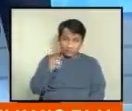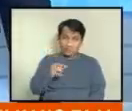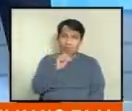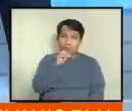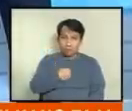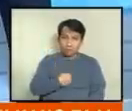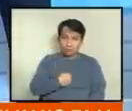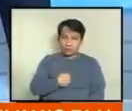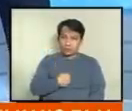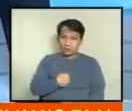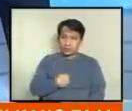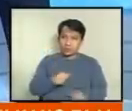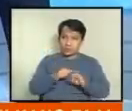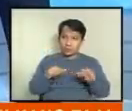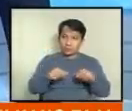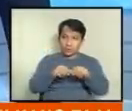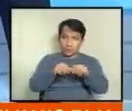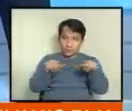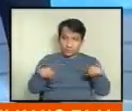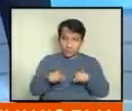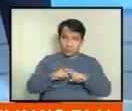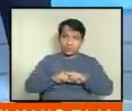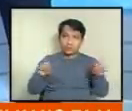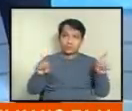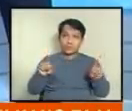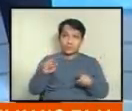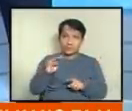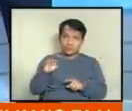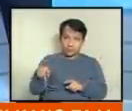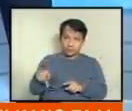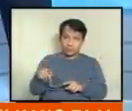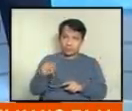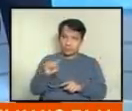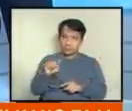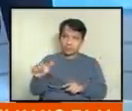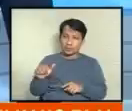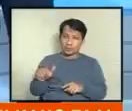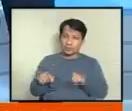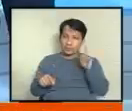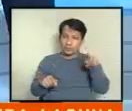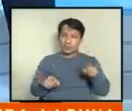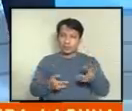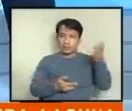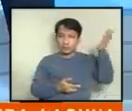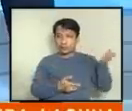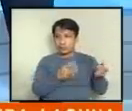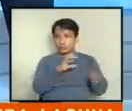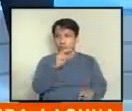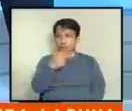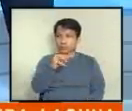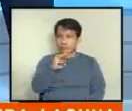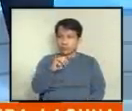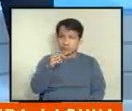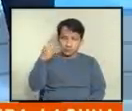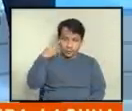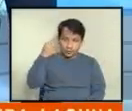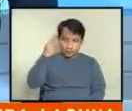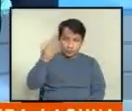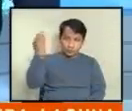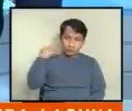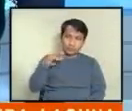lumang mapa, ibang-iba pa ang itsura ng Batangas at ng Taal. Ito po, mapa ng Hiswitang si Pedro Murillo Velardo